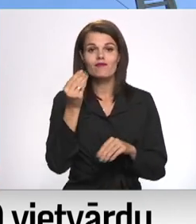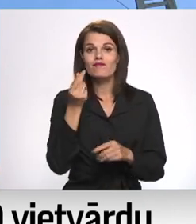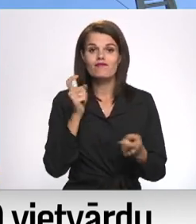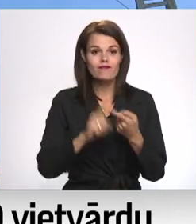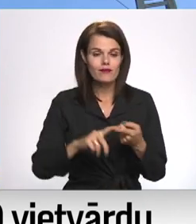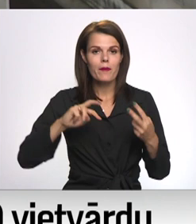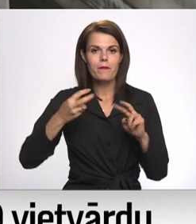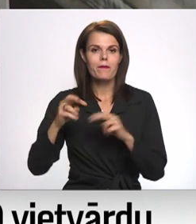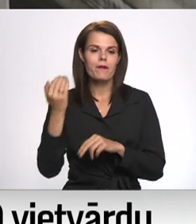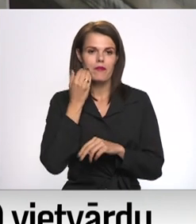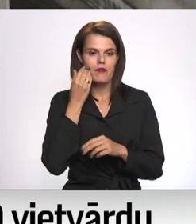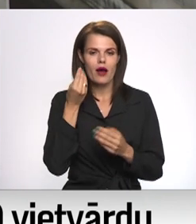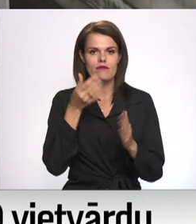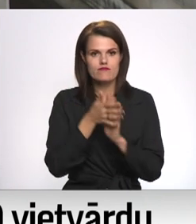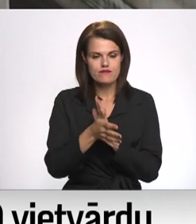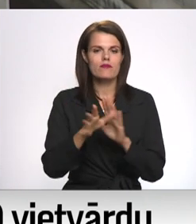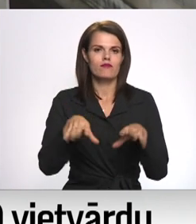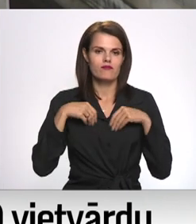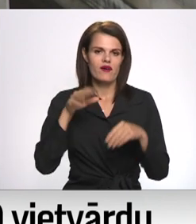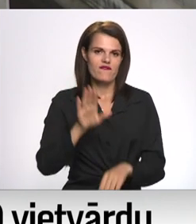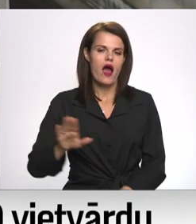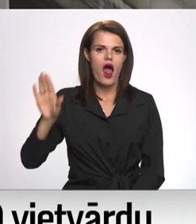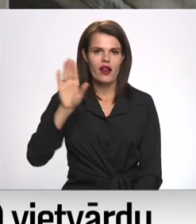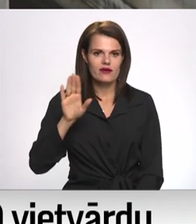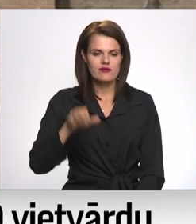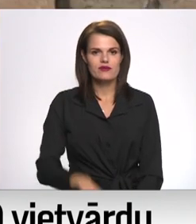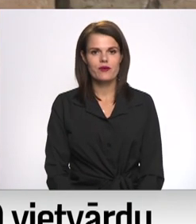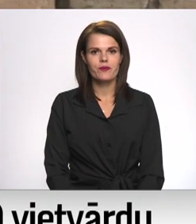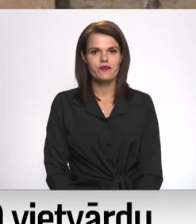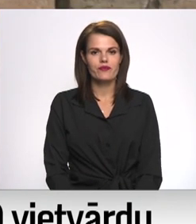pārdēvēšanas izmaksas uzņemas valsts. Zanda Ozola Balode, Māris Jurgensons, Latvijas televīzija.